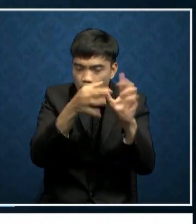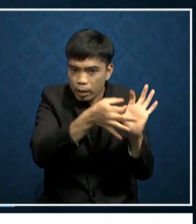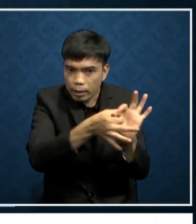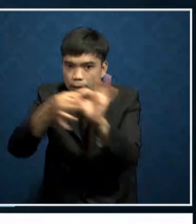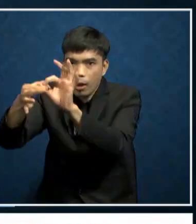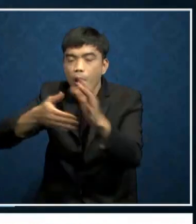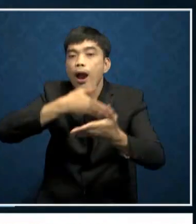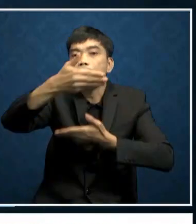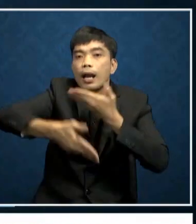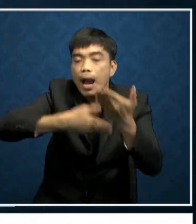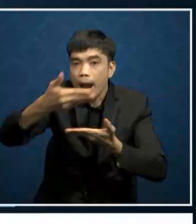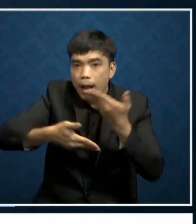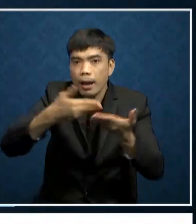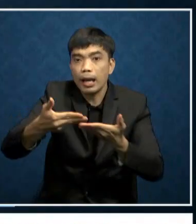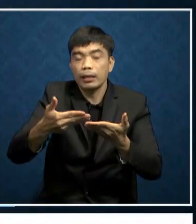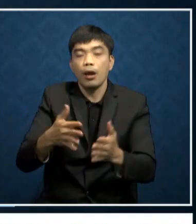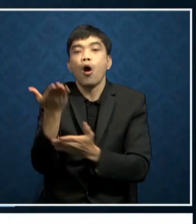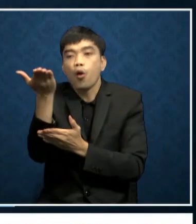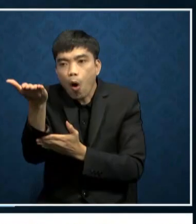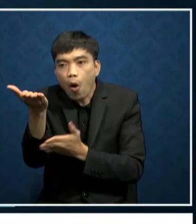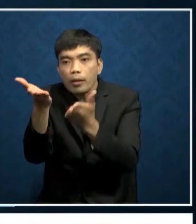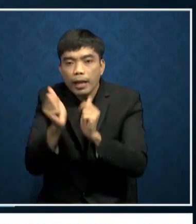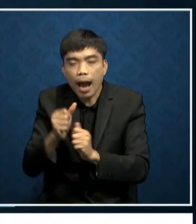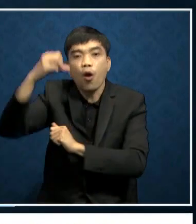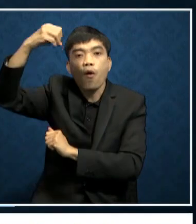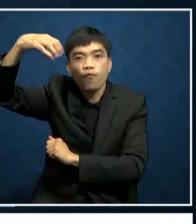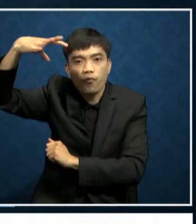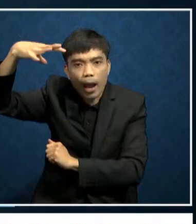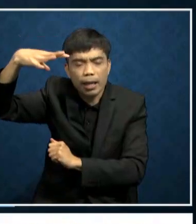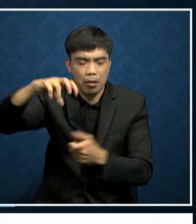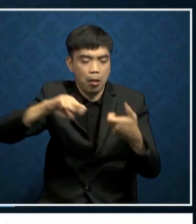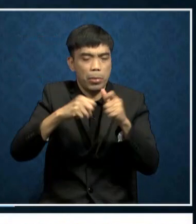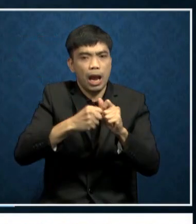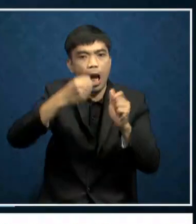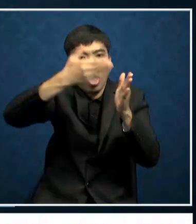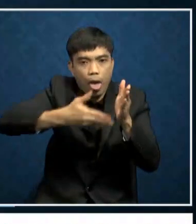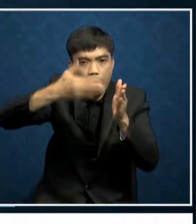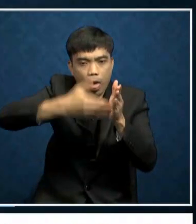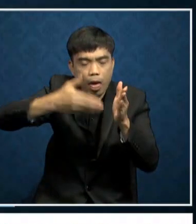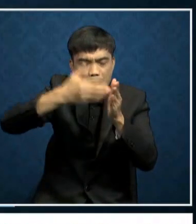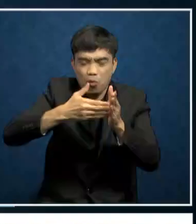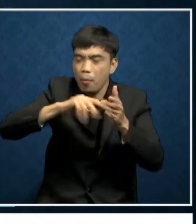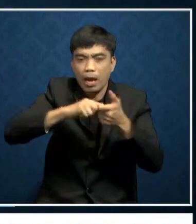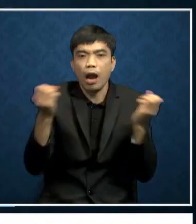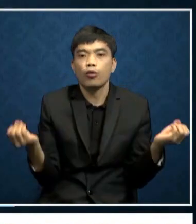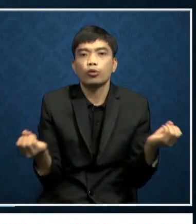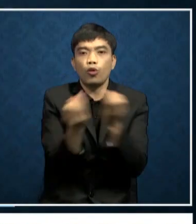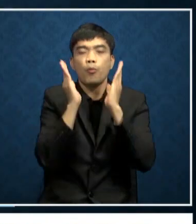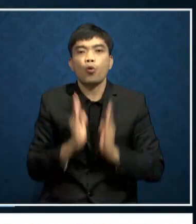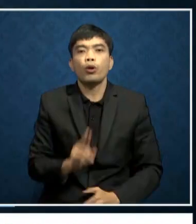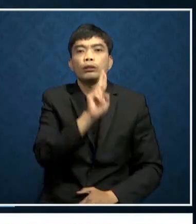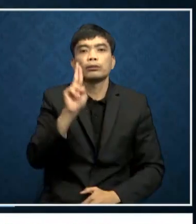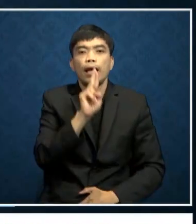จำหน่ายการขอขนานไฟฟ้าซึ่งพบว่าเป็นปัญหาและอุปสรรคต่อผู้ใช้ไฟฟ้าในประปัจจุบันเป็นอย่างมากส่งผล